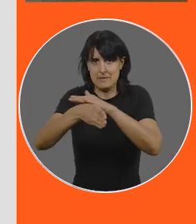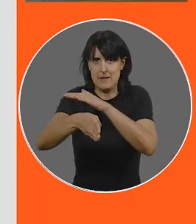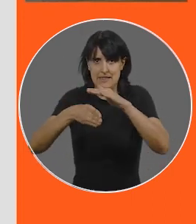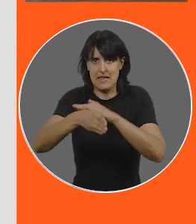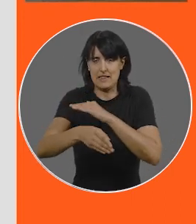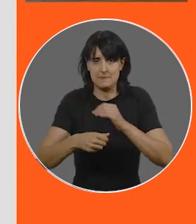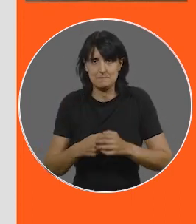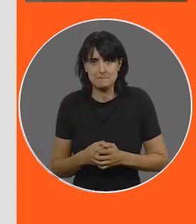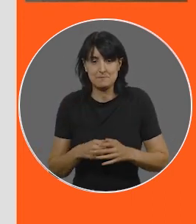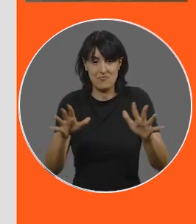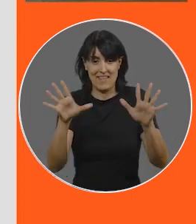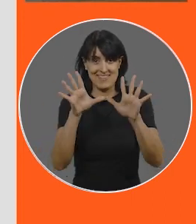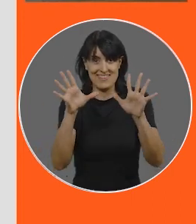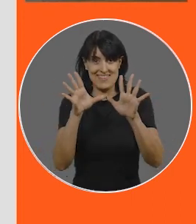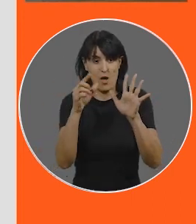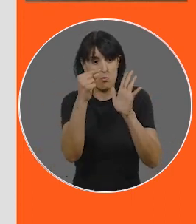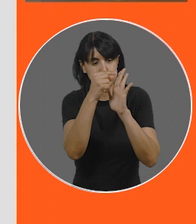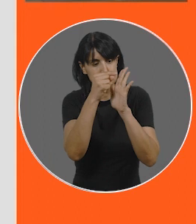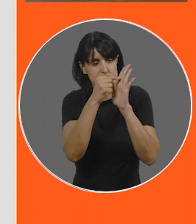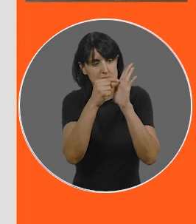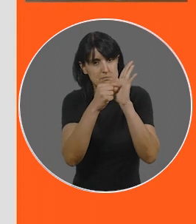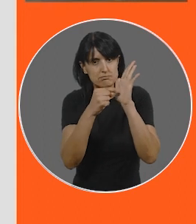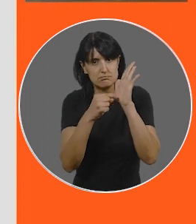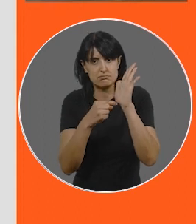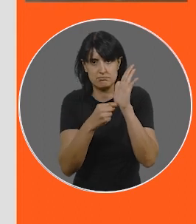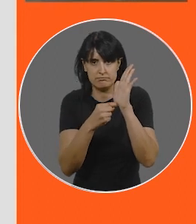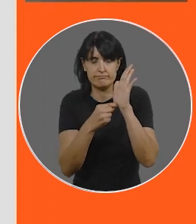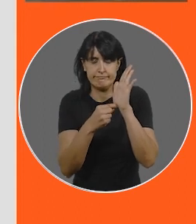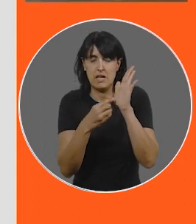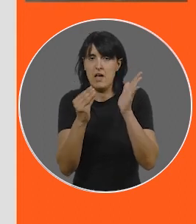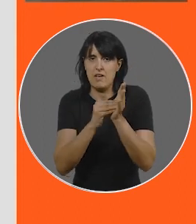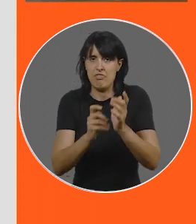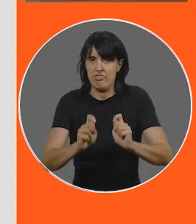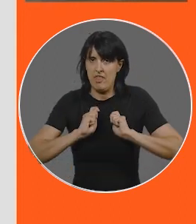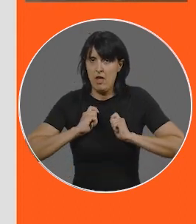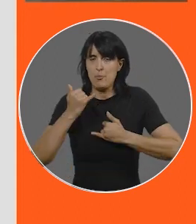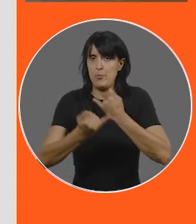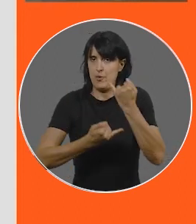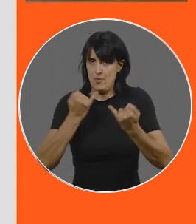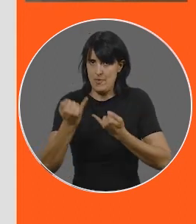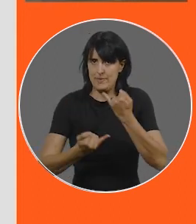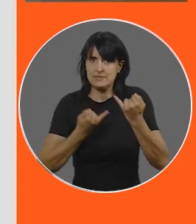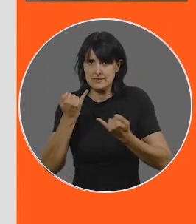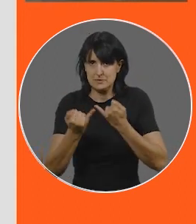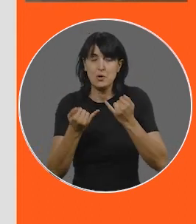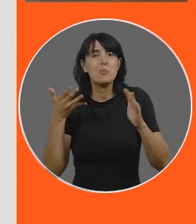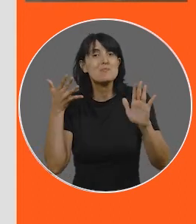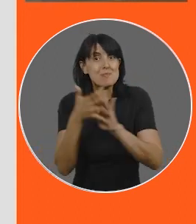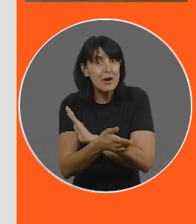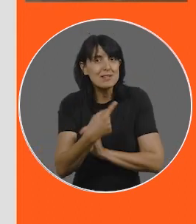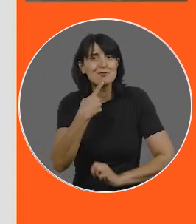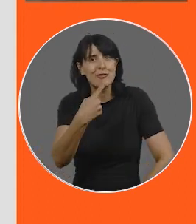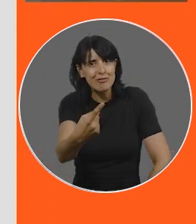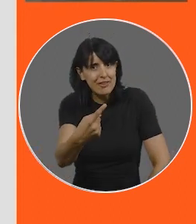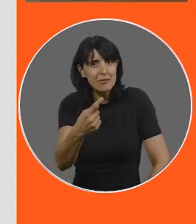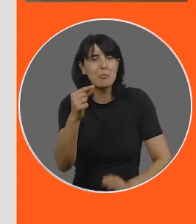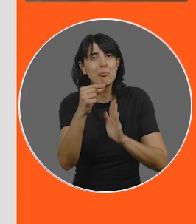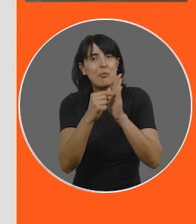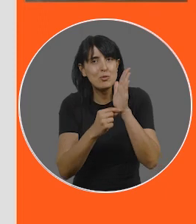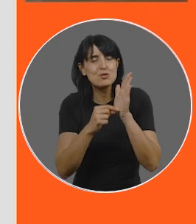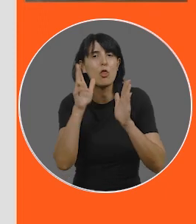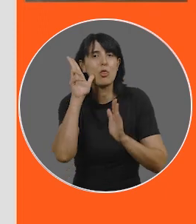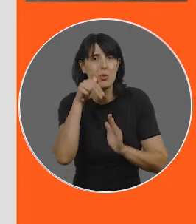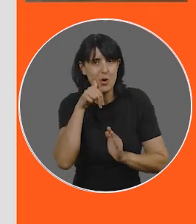d'accessibilitat, doncs moltes vegades aquestes 10 coses solen donar problemes. O sigui, el tema és que solen donar problemes, per això són punts de